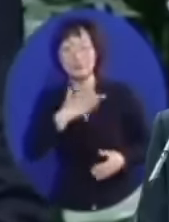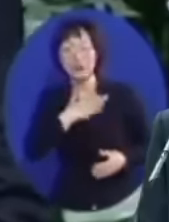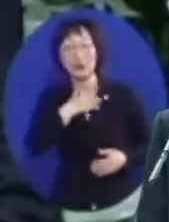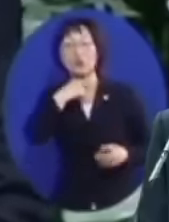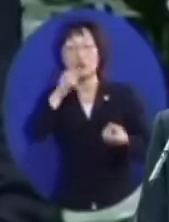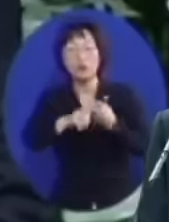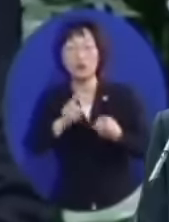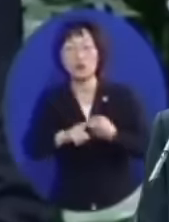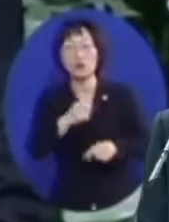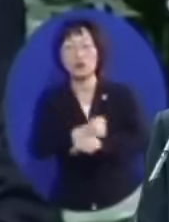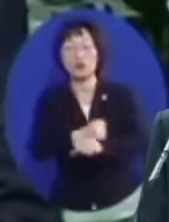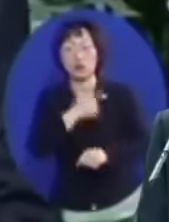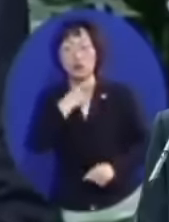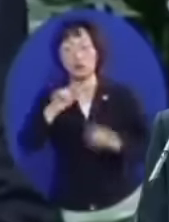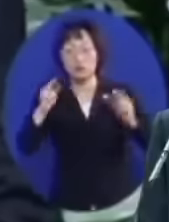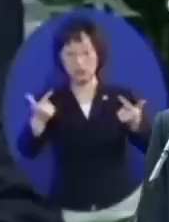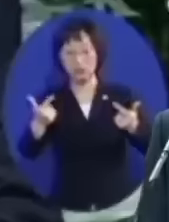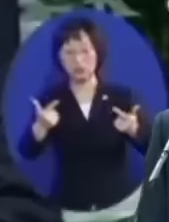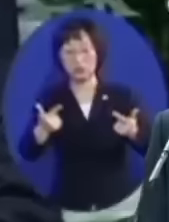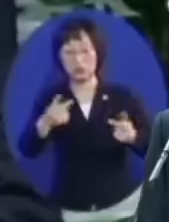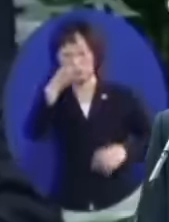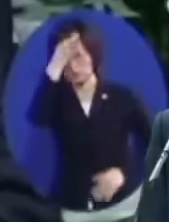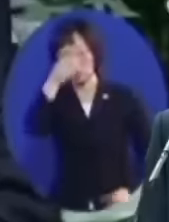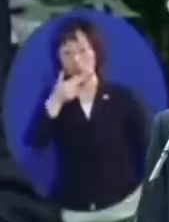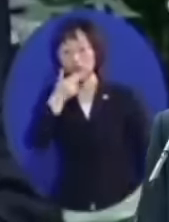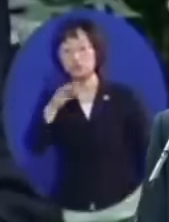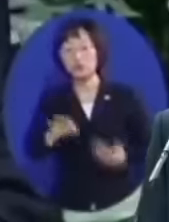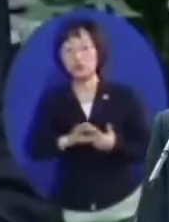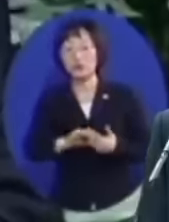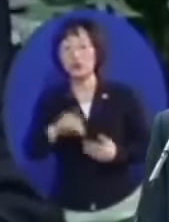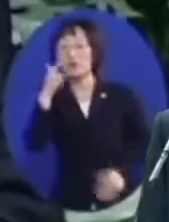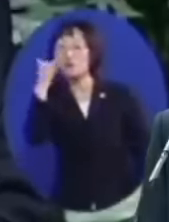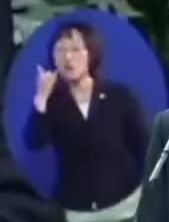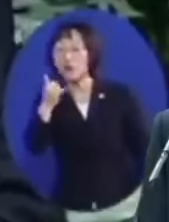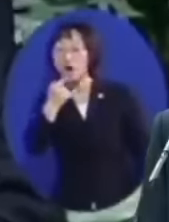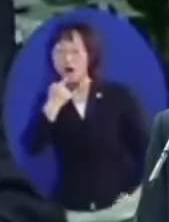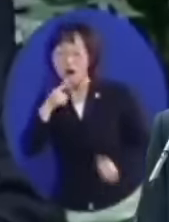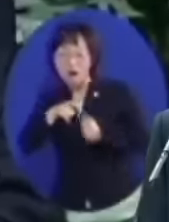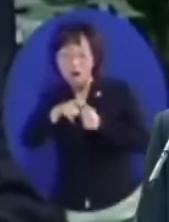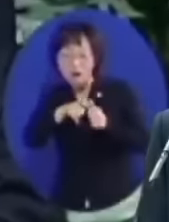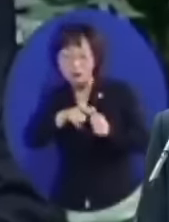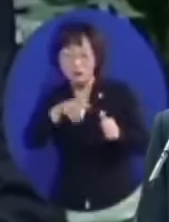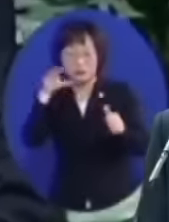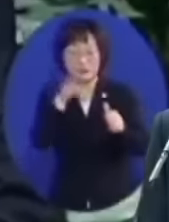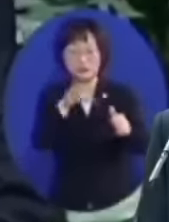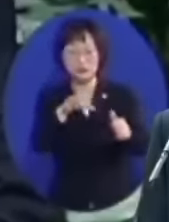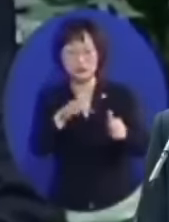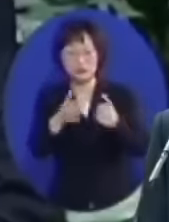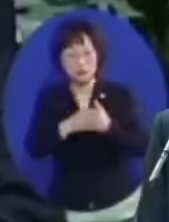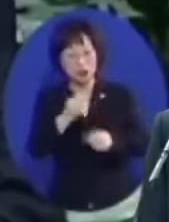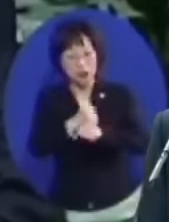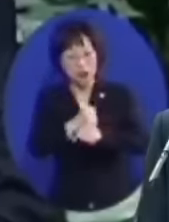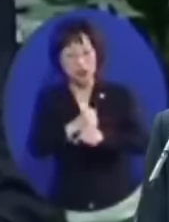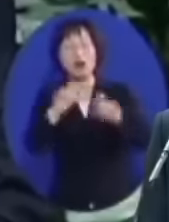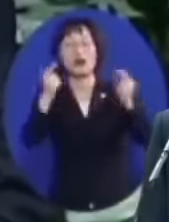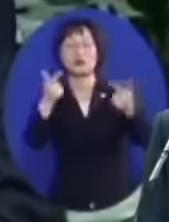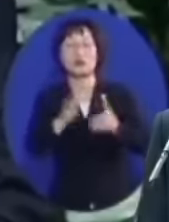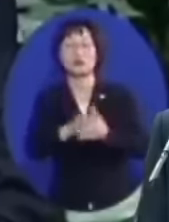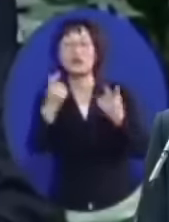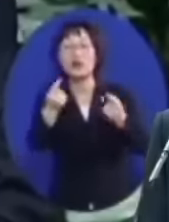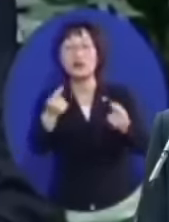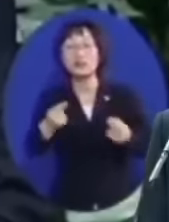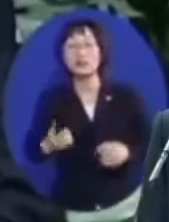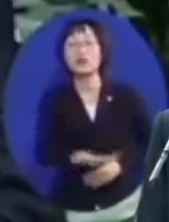것입니다. 원하지도 않고 소질도 없는데 부모가 강압을 한다고 하는 것은 아닙니다. 그와 같이